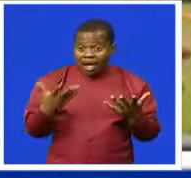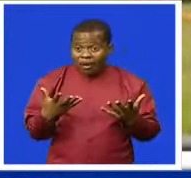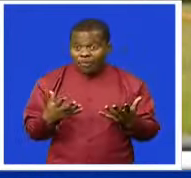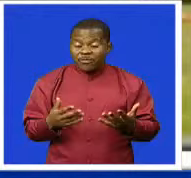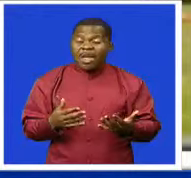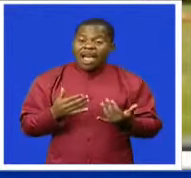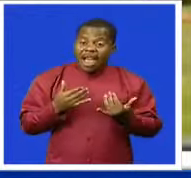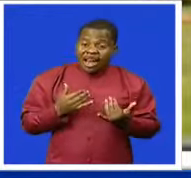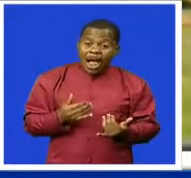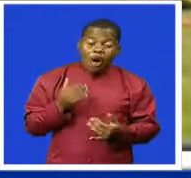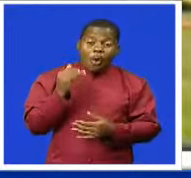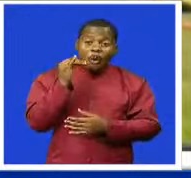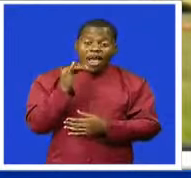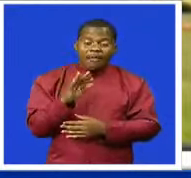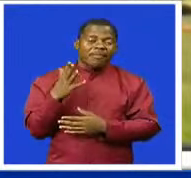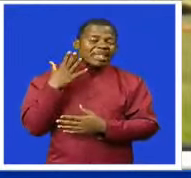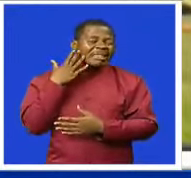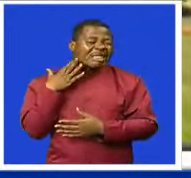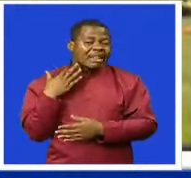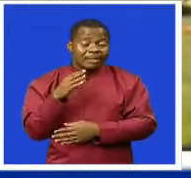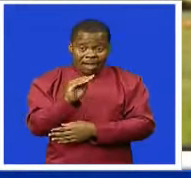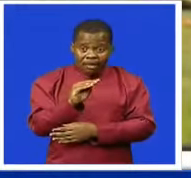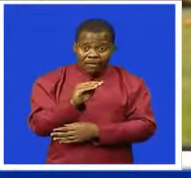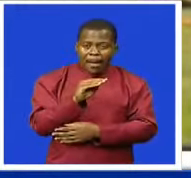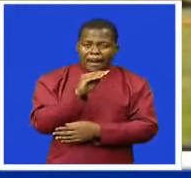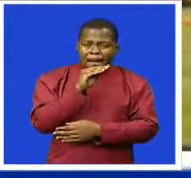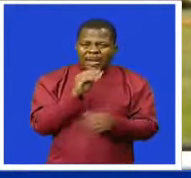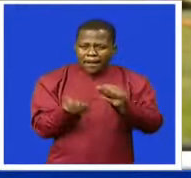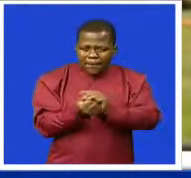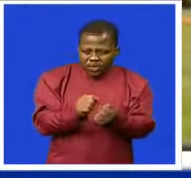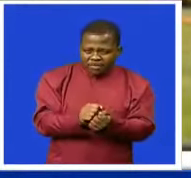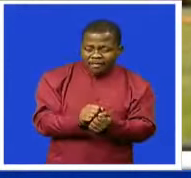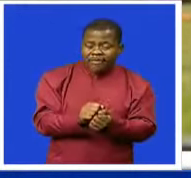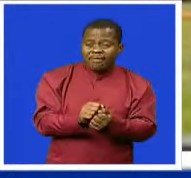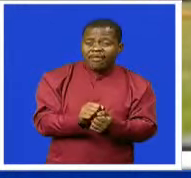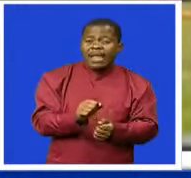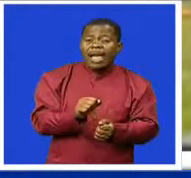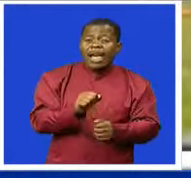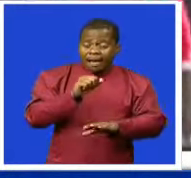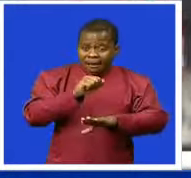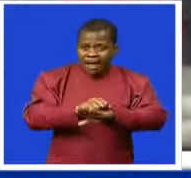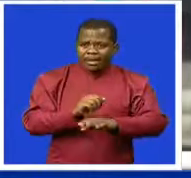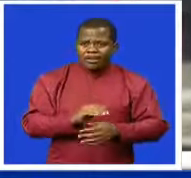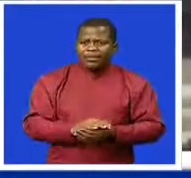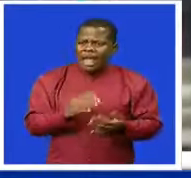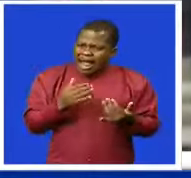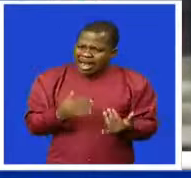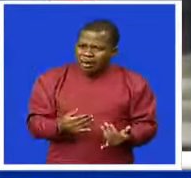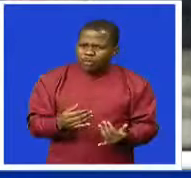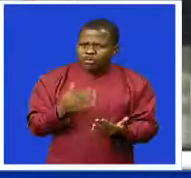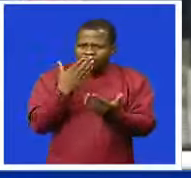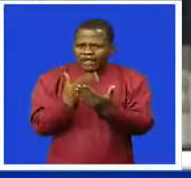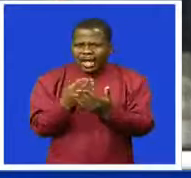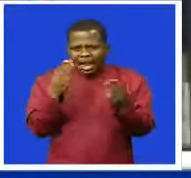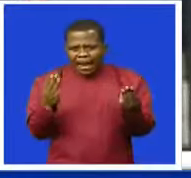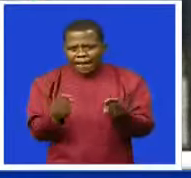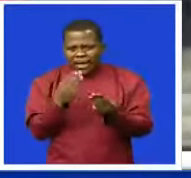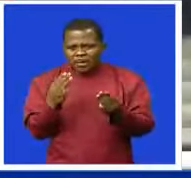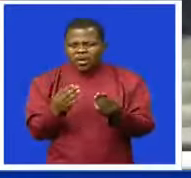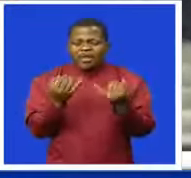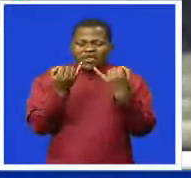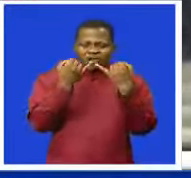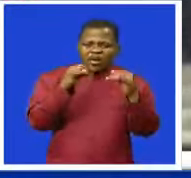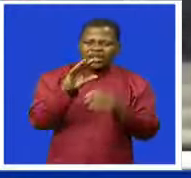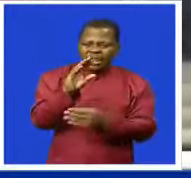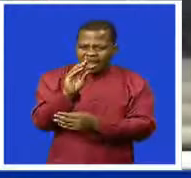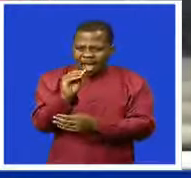lokuthi bese sibuya labantwini sitobatshela abantu ukuthi asi exercise yini bese sibida labantu abanelwadi ukuthi ababuyela Sharon Hlatjwako lochamuka etiko letimpilo